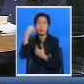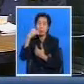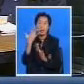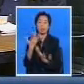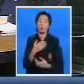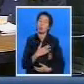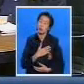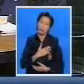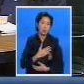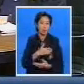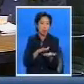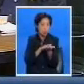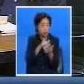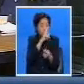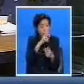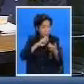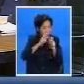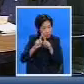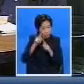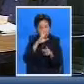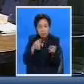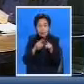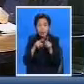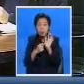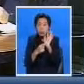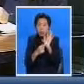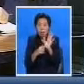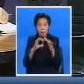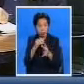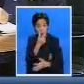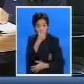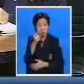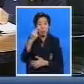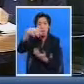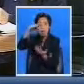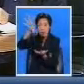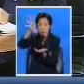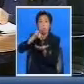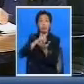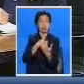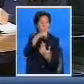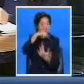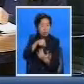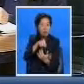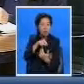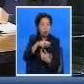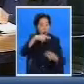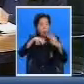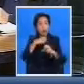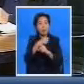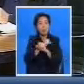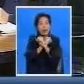วิงวอนแหละครับไอ้ที่ควบคุมไม่ได้ไม่เป็นไรอย่างที่ว่าเกิดปัญหาไข้หวัดมาจากข้างนอกเนี่ยไม่เป็นไรแต่พวกเรากันเอง